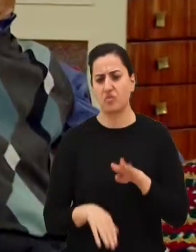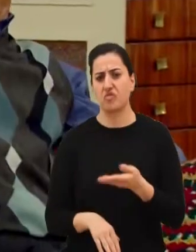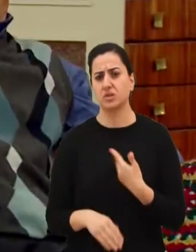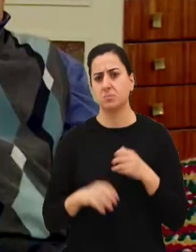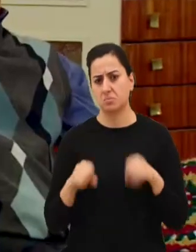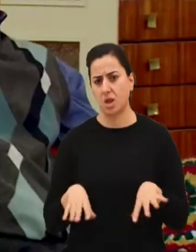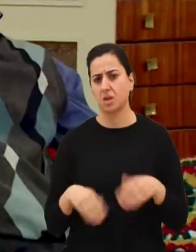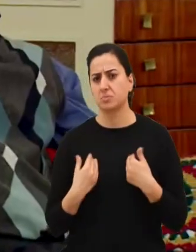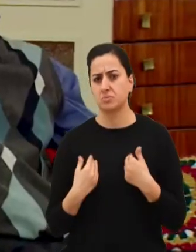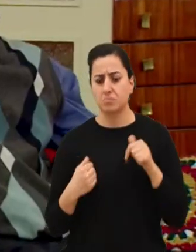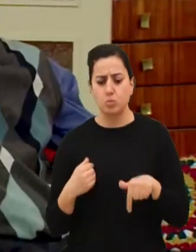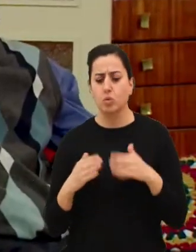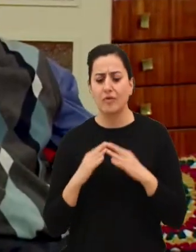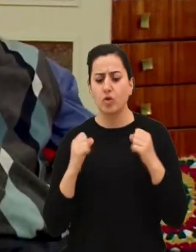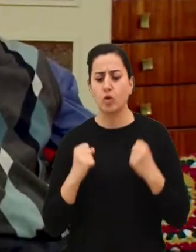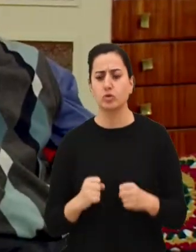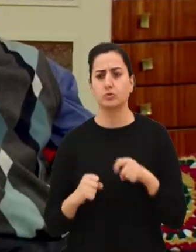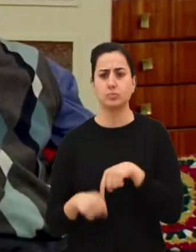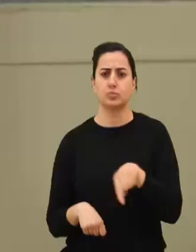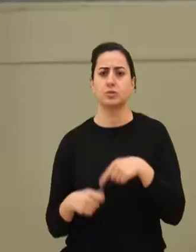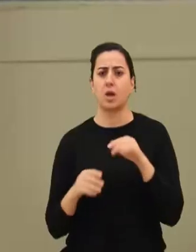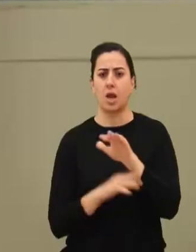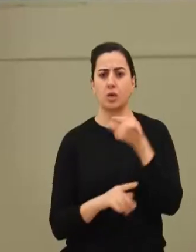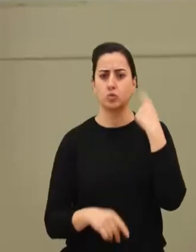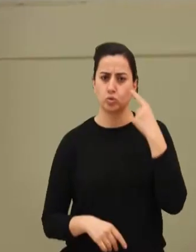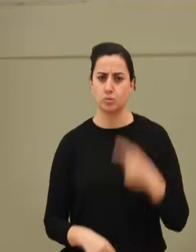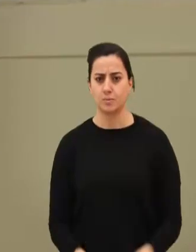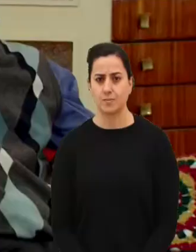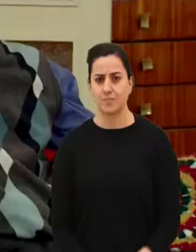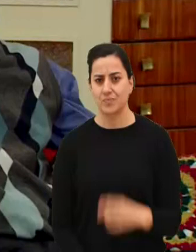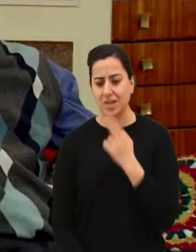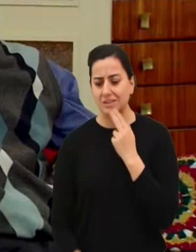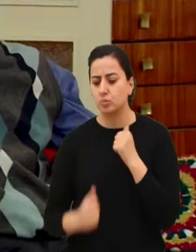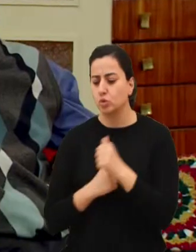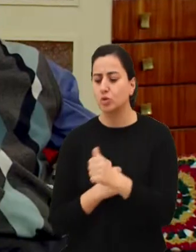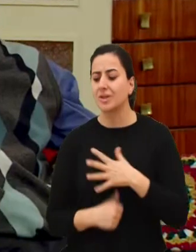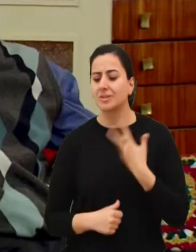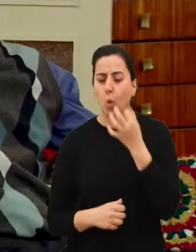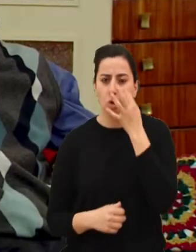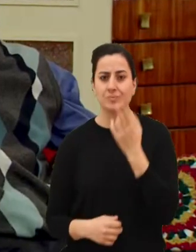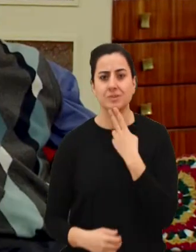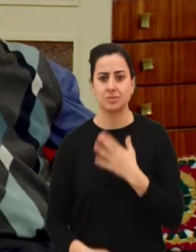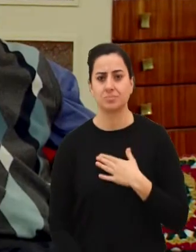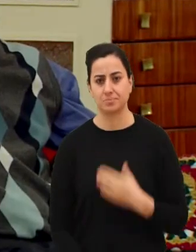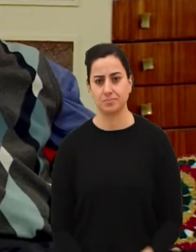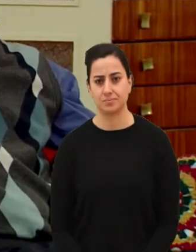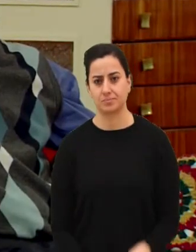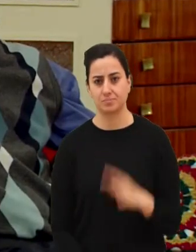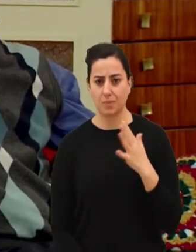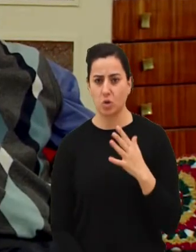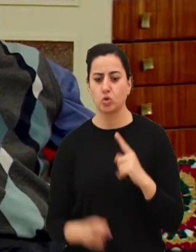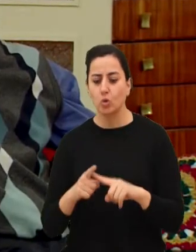vazgeçtim artık. Burada kendime bir hayat kuracağım. Hem artık kızımdan da uzak kalmak istemiyorum.